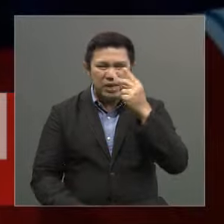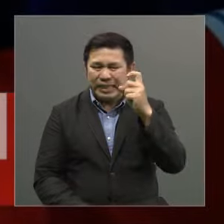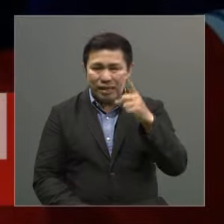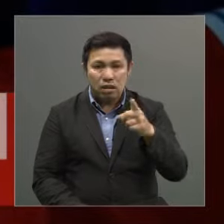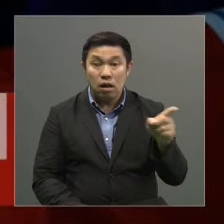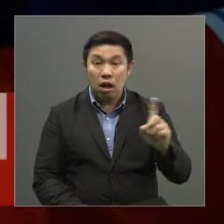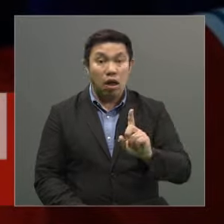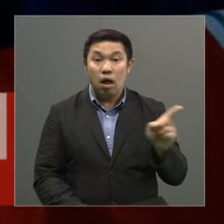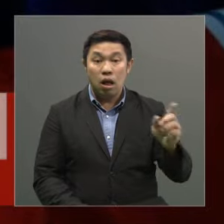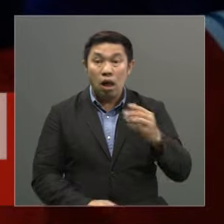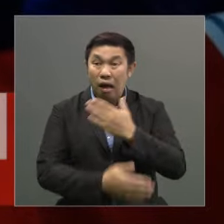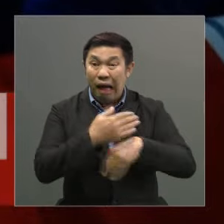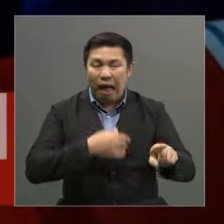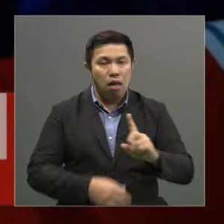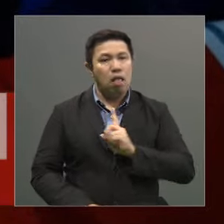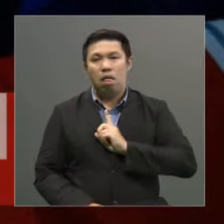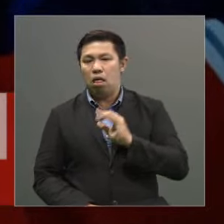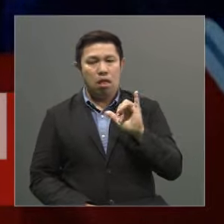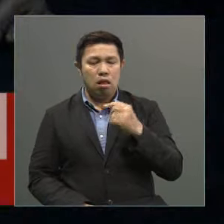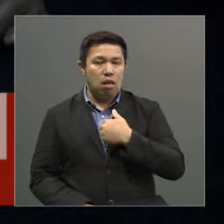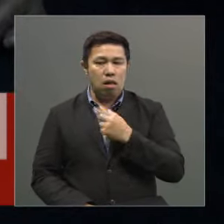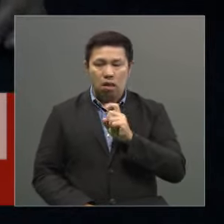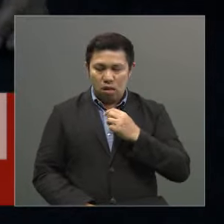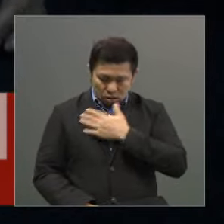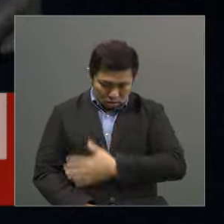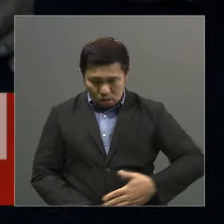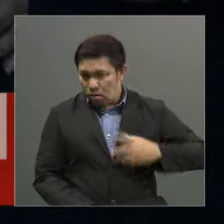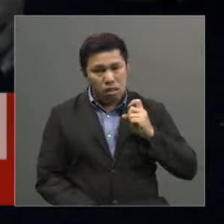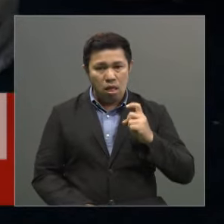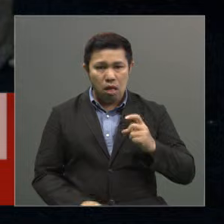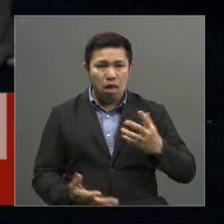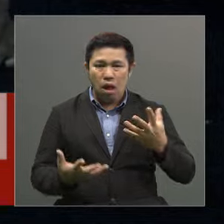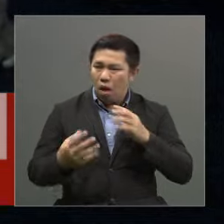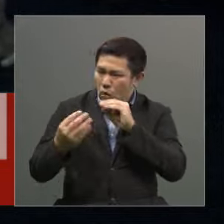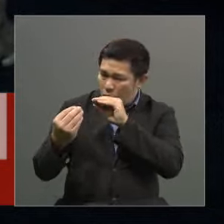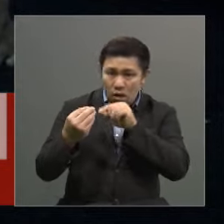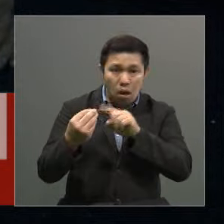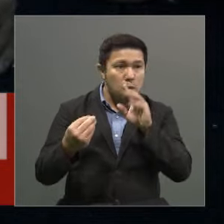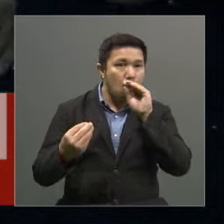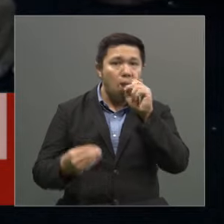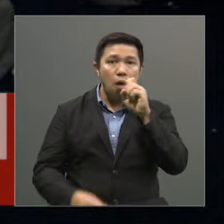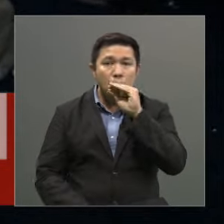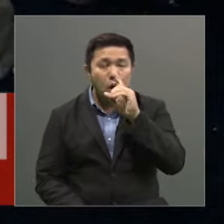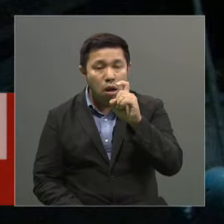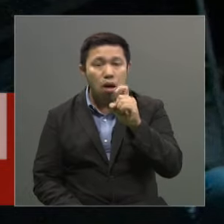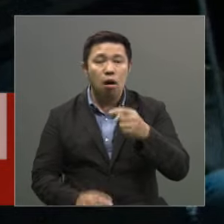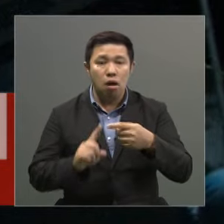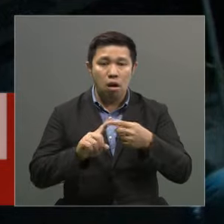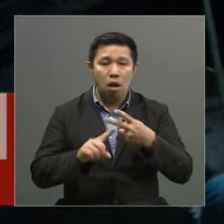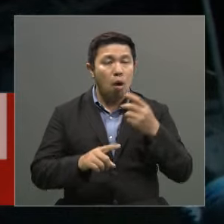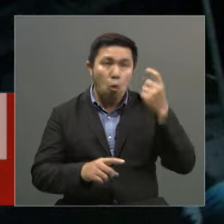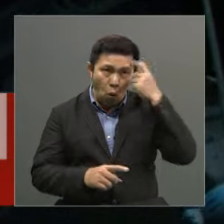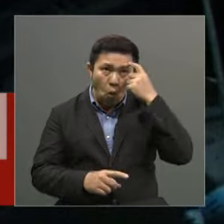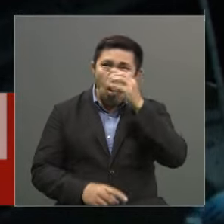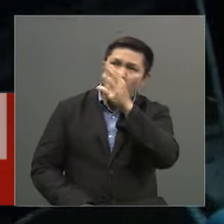ไม่สามารถที่จะช่วยเหลือตัวเองได้นะเพราะว่าสภาพร่างกายผิดปกติแล้วคือสื่อสารลำบากเพราะว่าท่านพูดไม่ได้ด้วยนะครับแต่ว่าท่านรับรู้ได้ทุกอย่